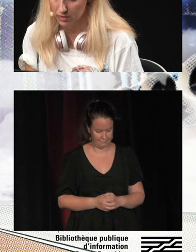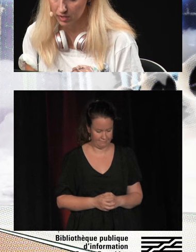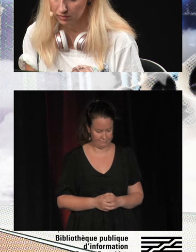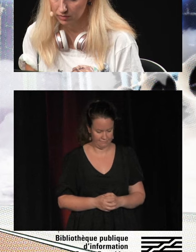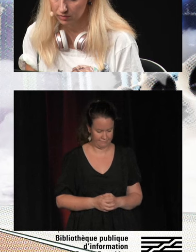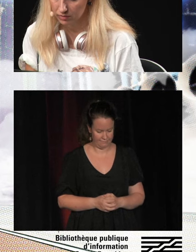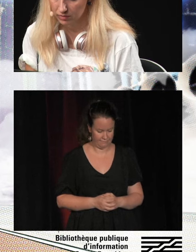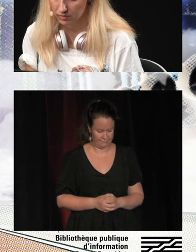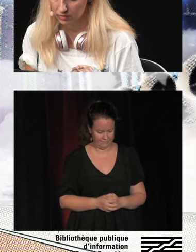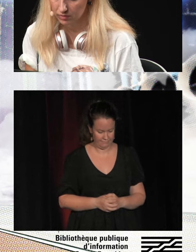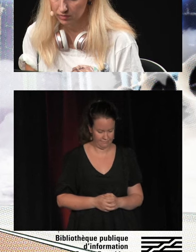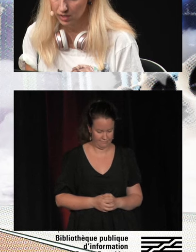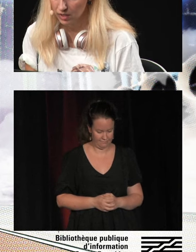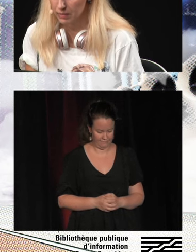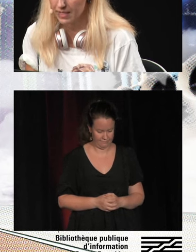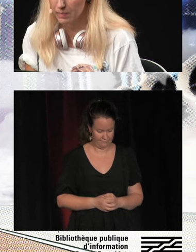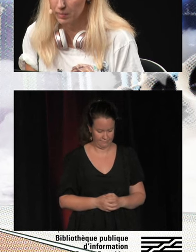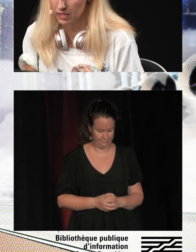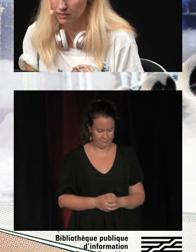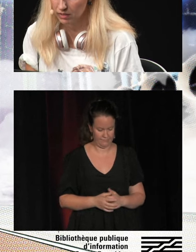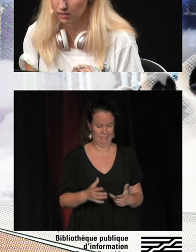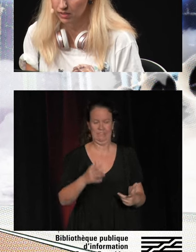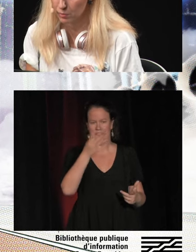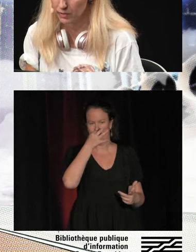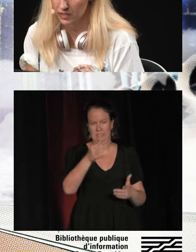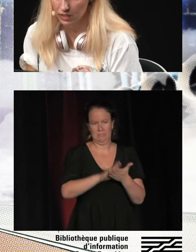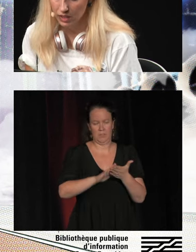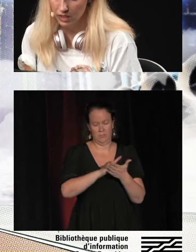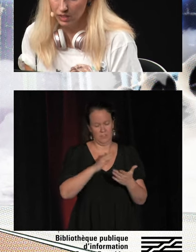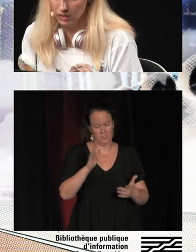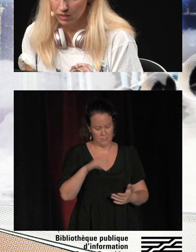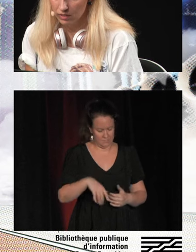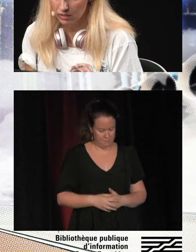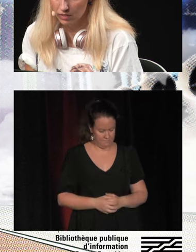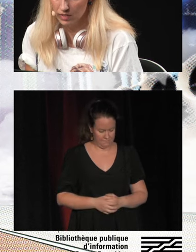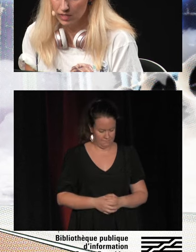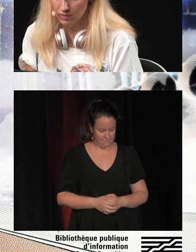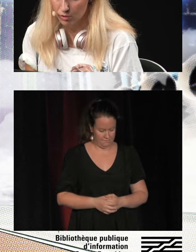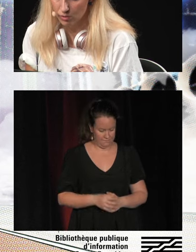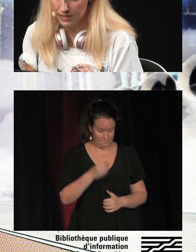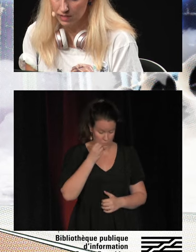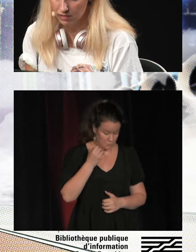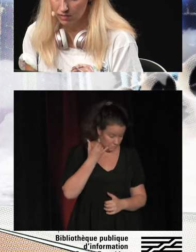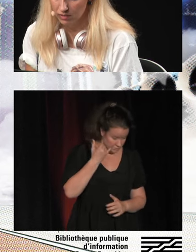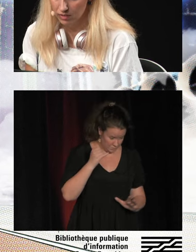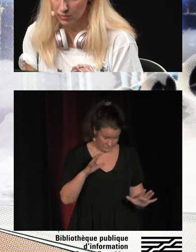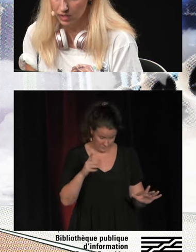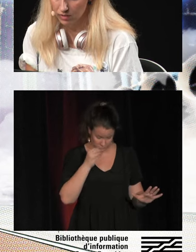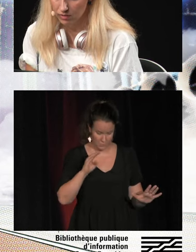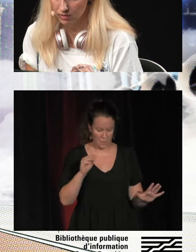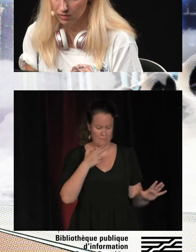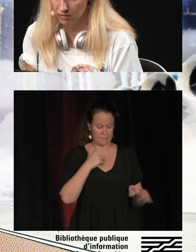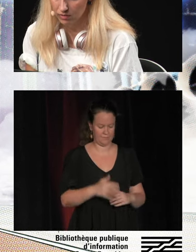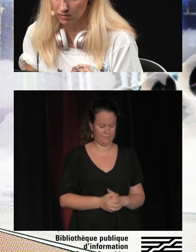Bah c'est bien ça. Bah ça c'est pas bien. Oh là là, je me fatigue. Ça, ça va être chouette. Comme